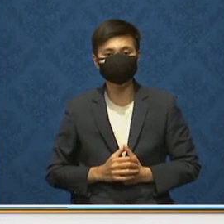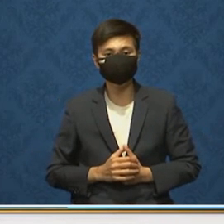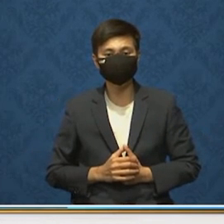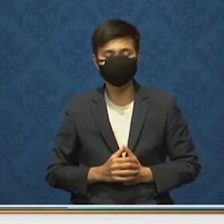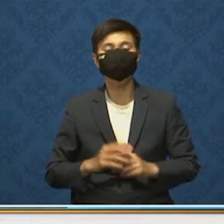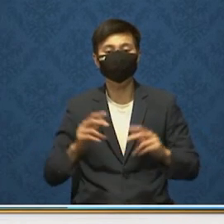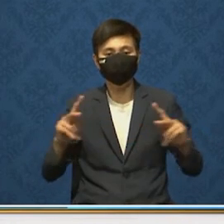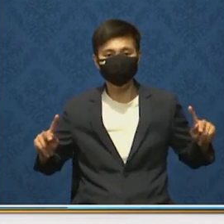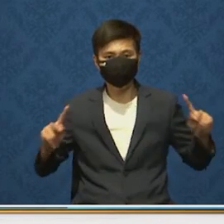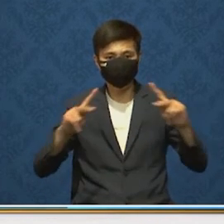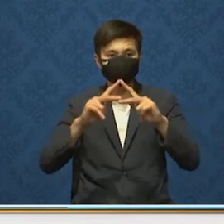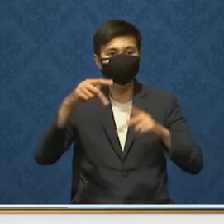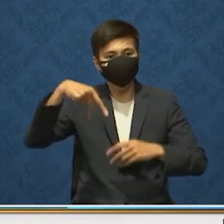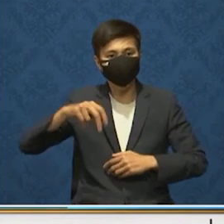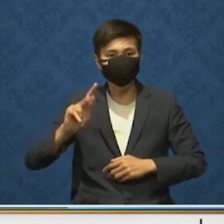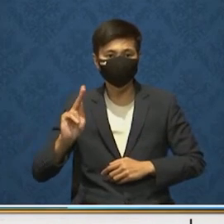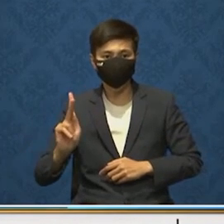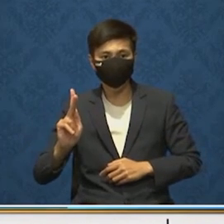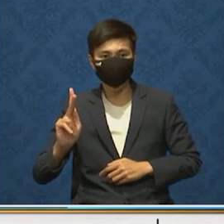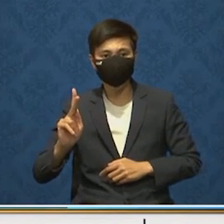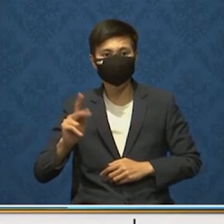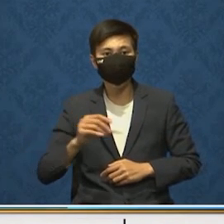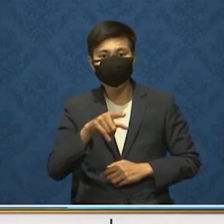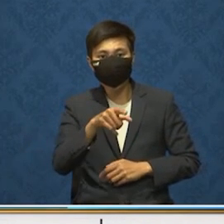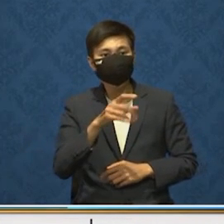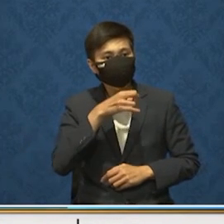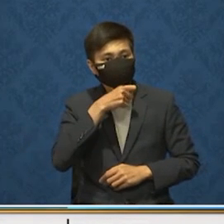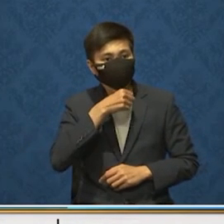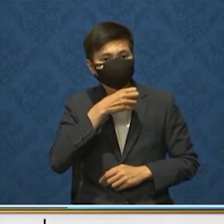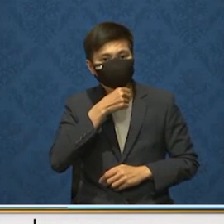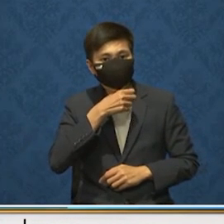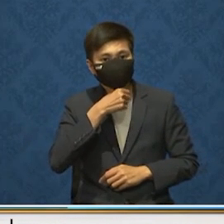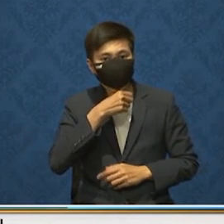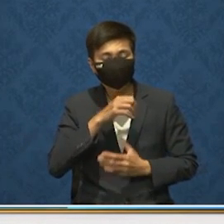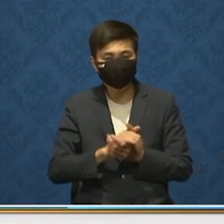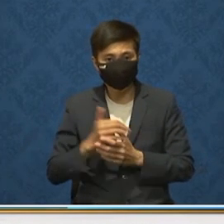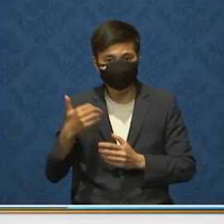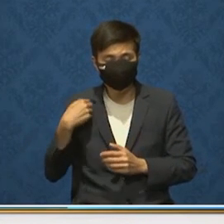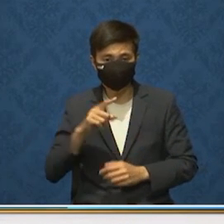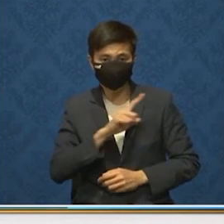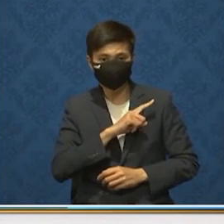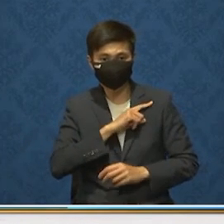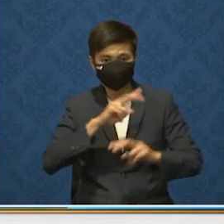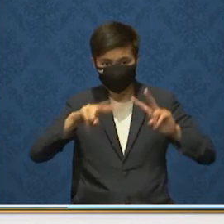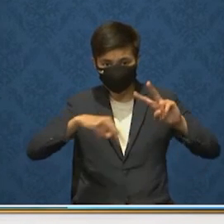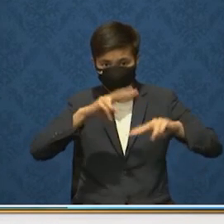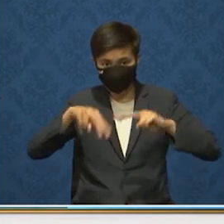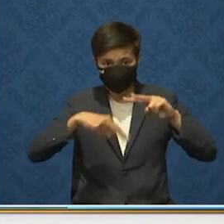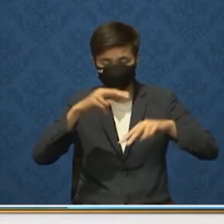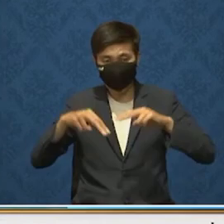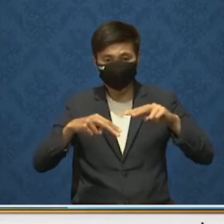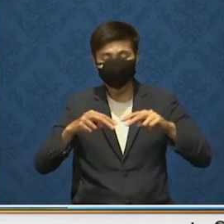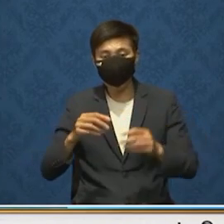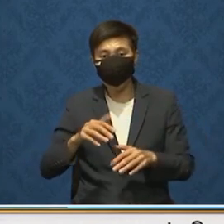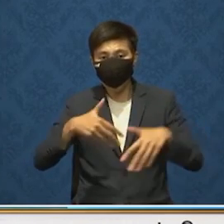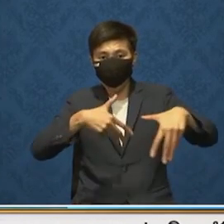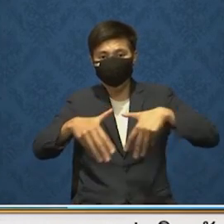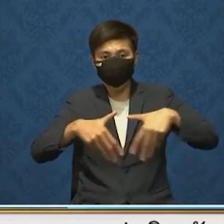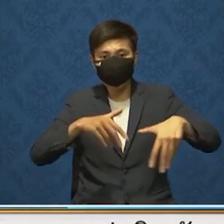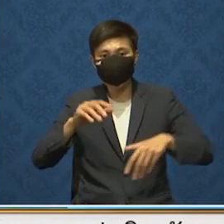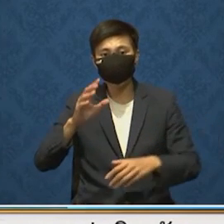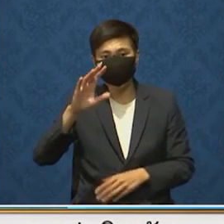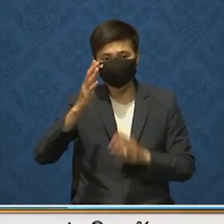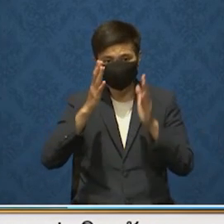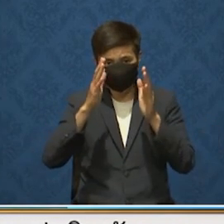ี um ham col